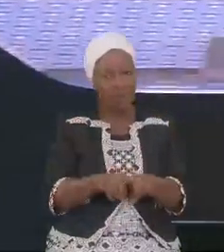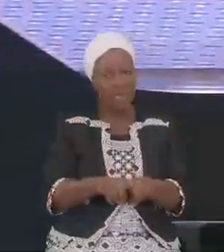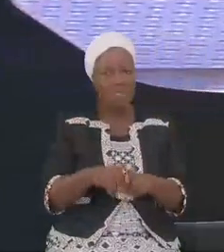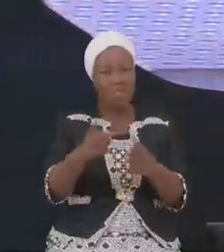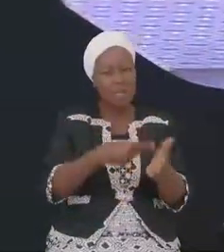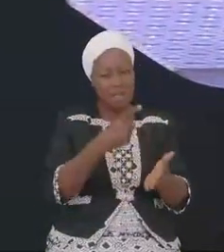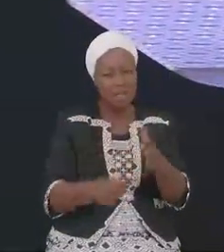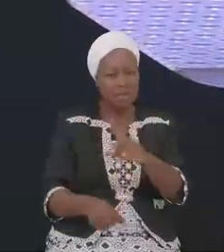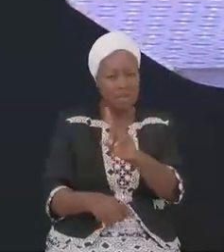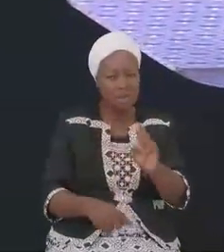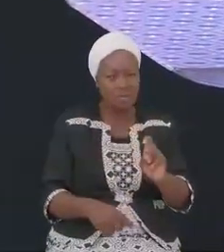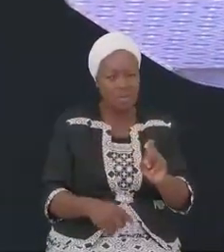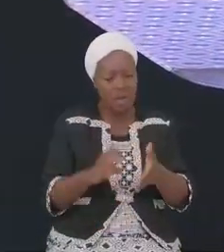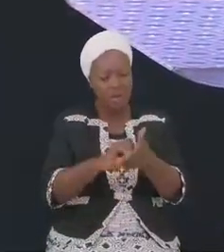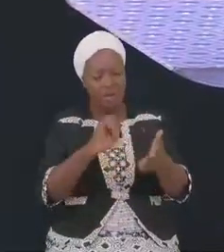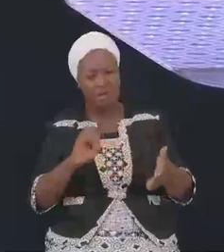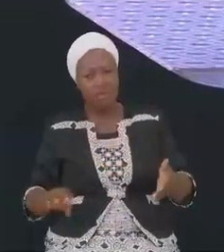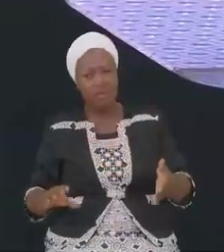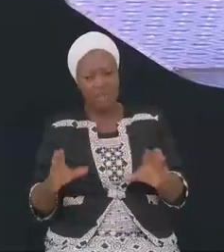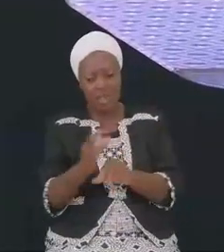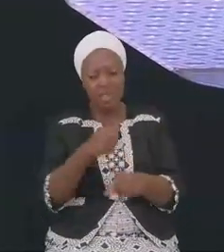était-elle annulée,